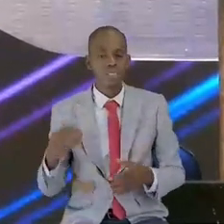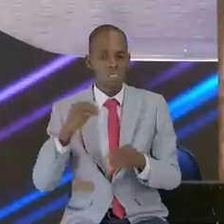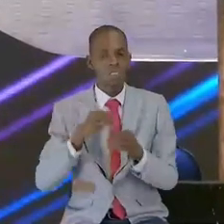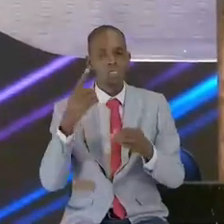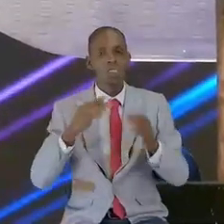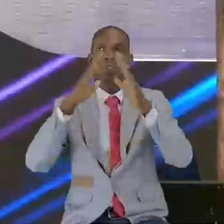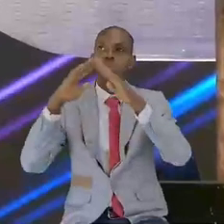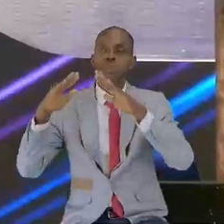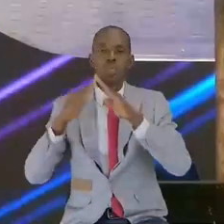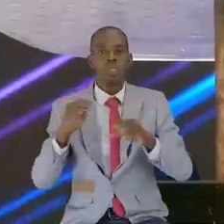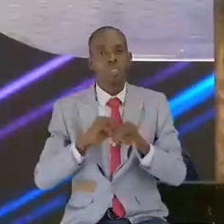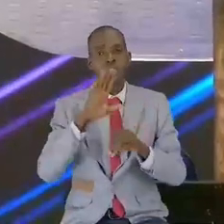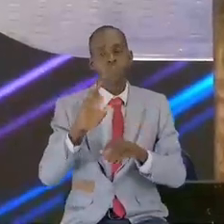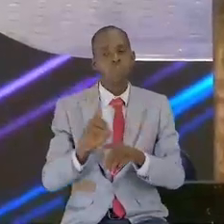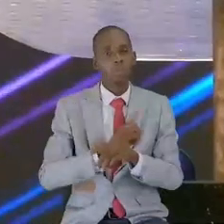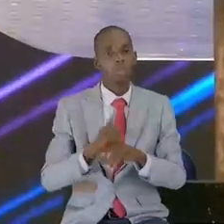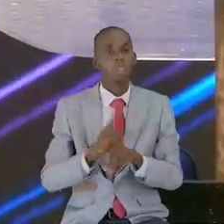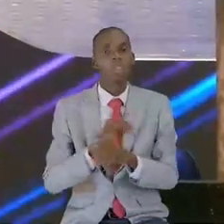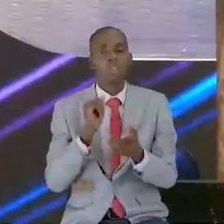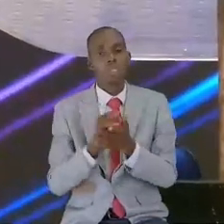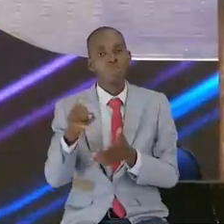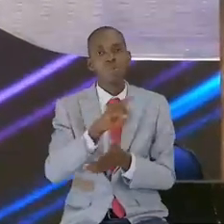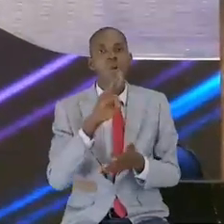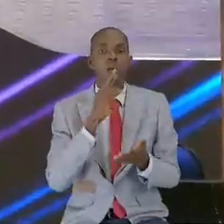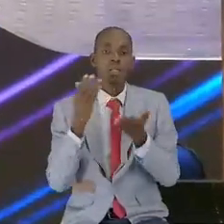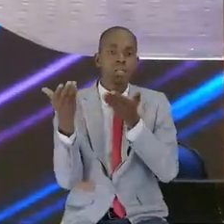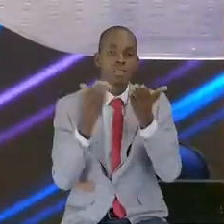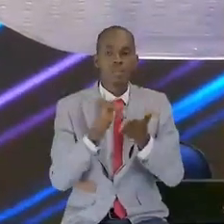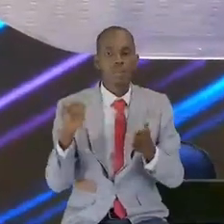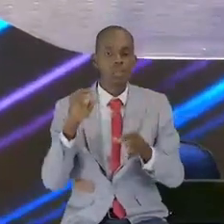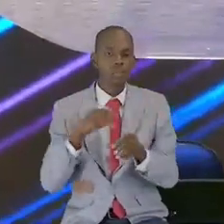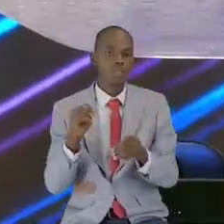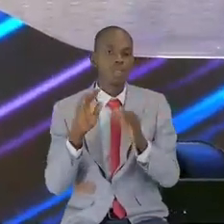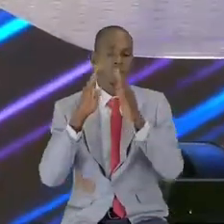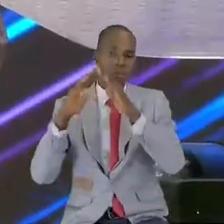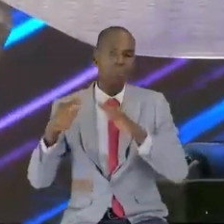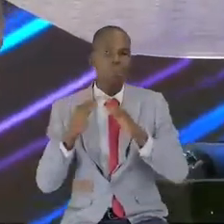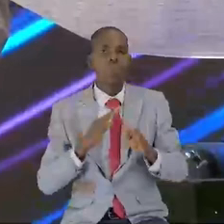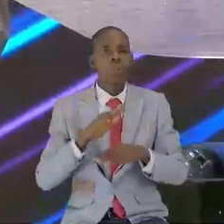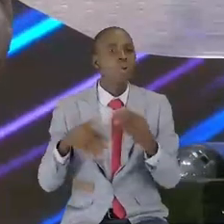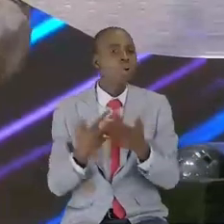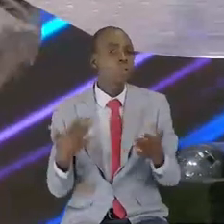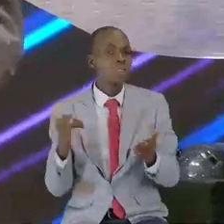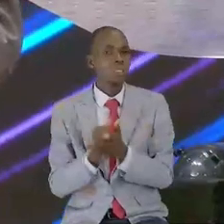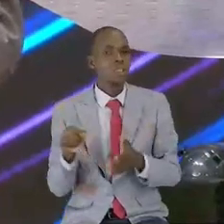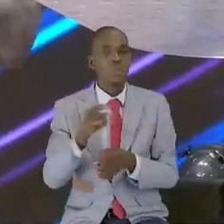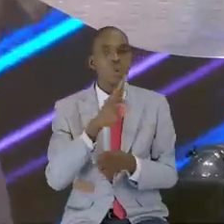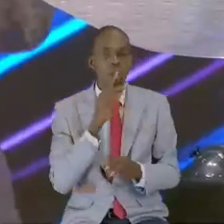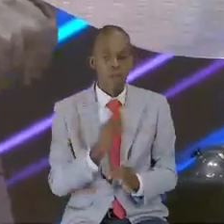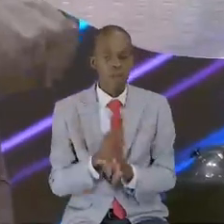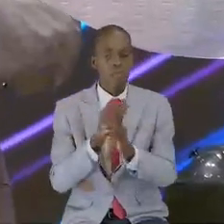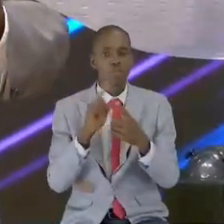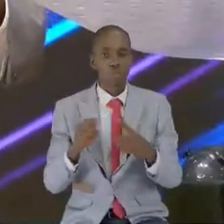communauté, dans tes devoirs, tu sers la communauté en toutes choses. Tu es fidèle à